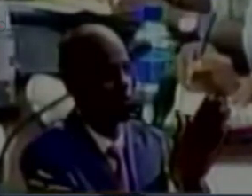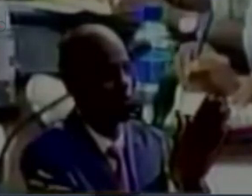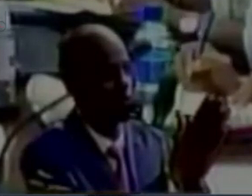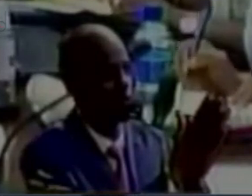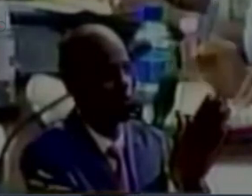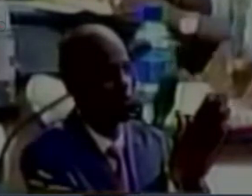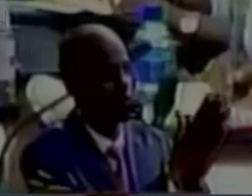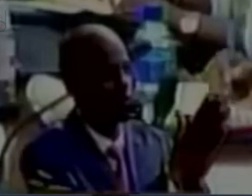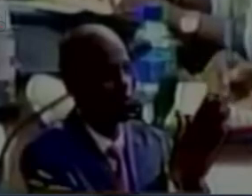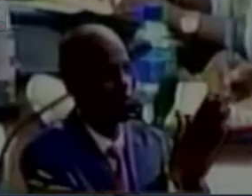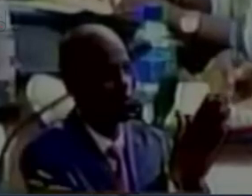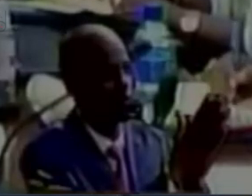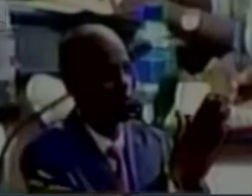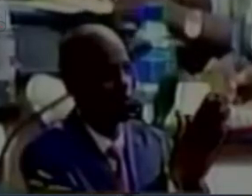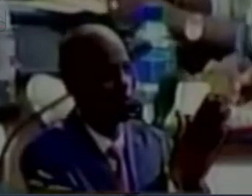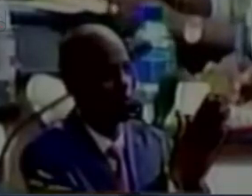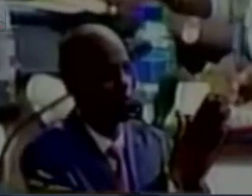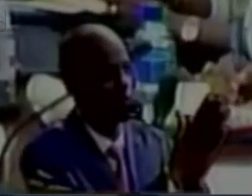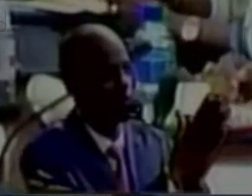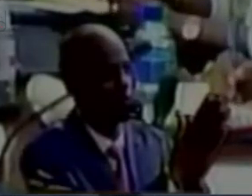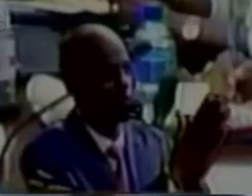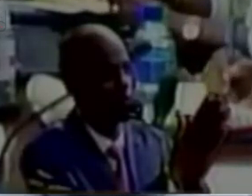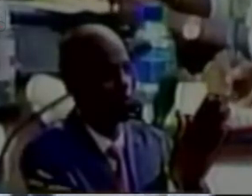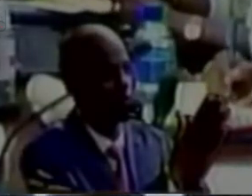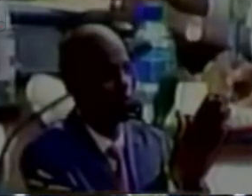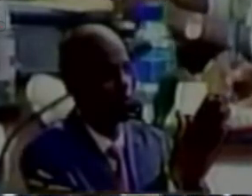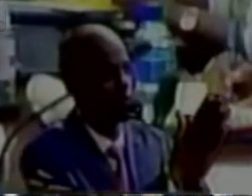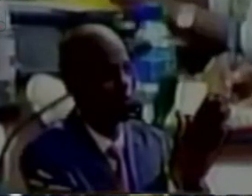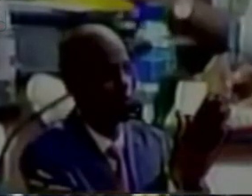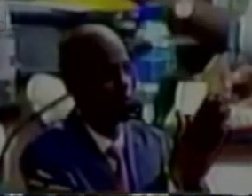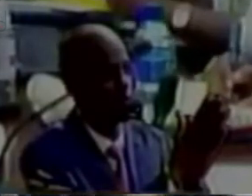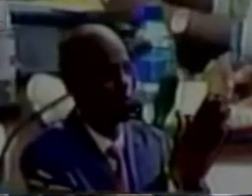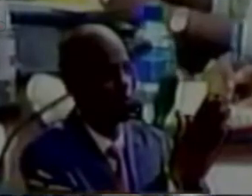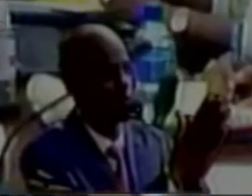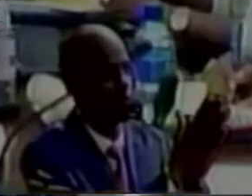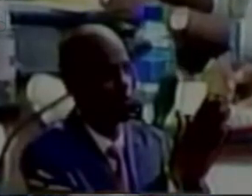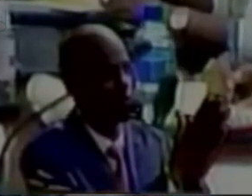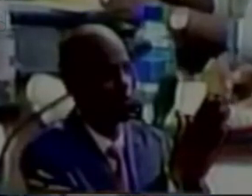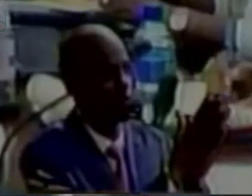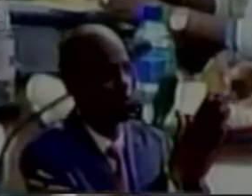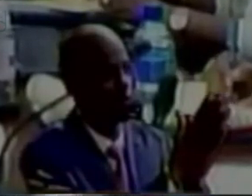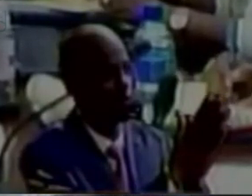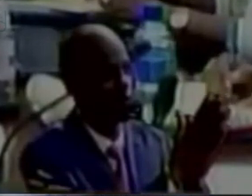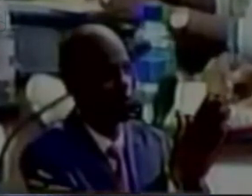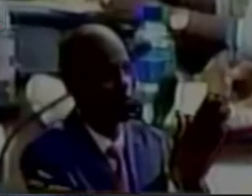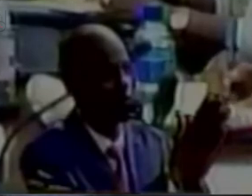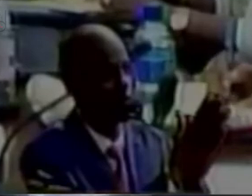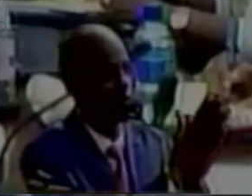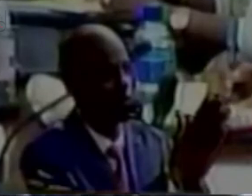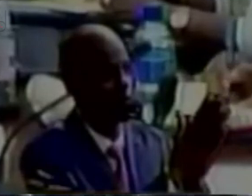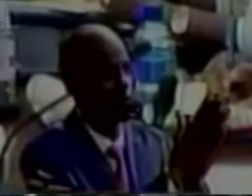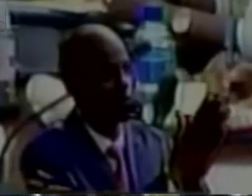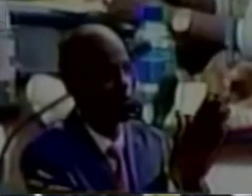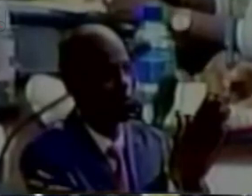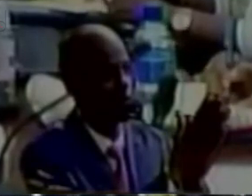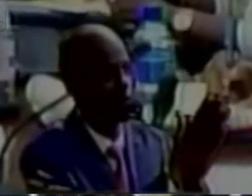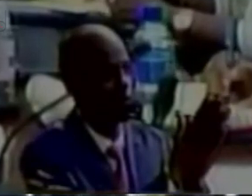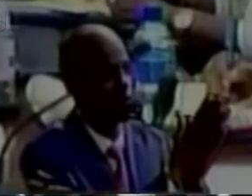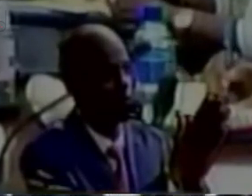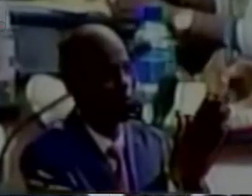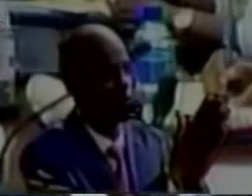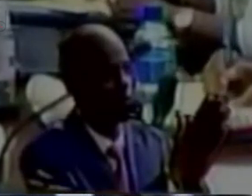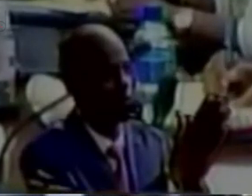CERC, ça suppose que ces projets seront remboursés à terme, soit par des financements d'ordre